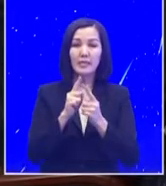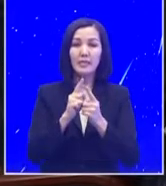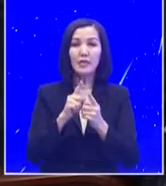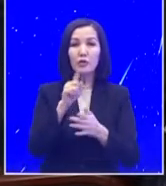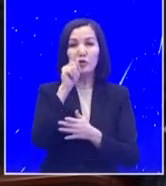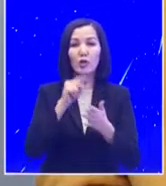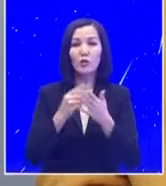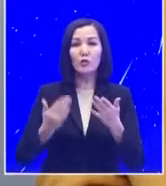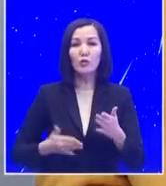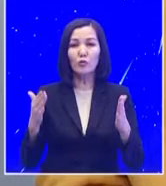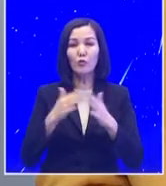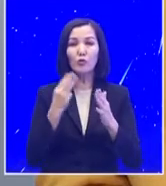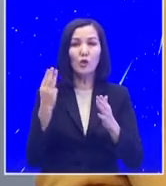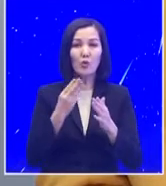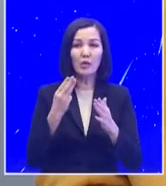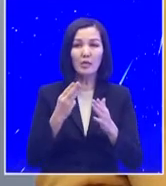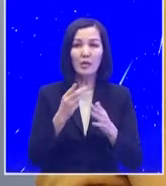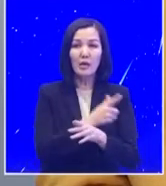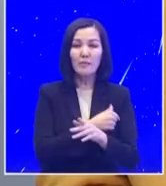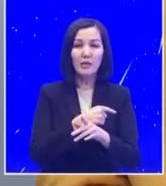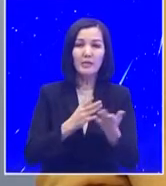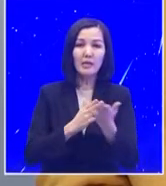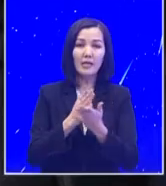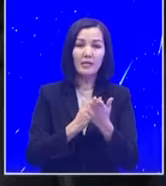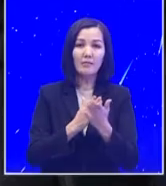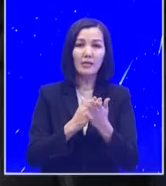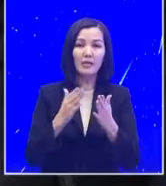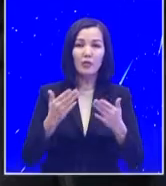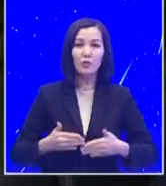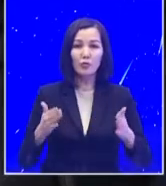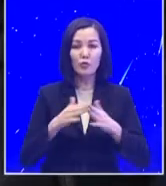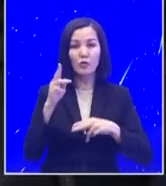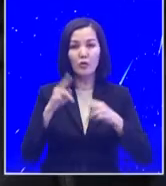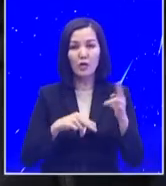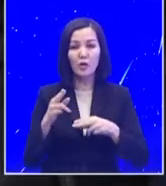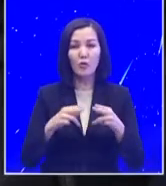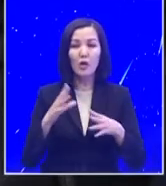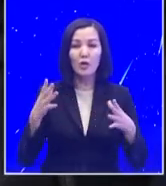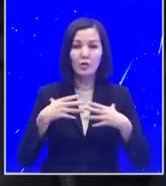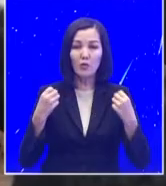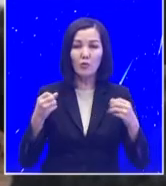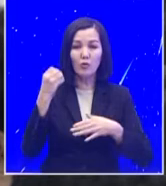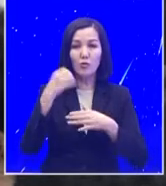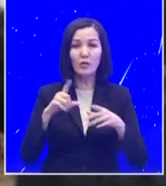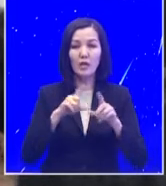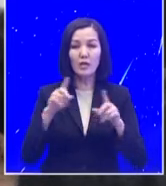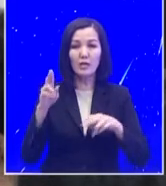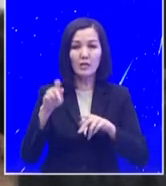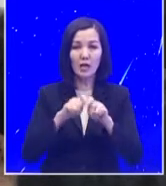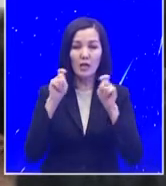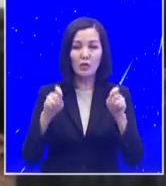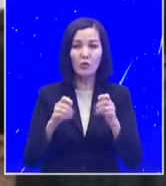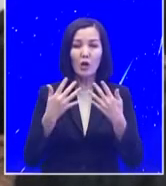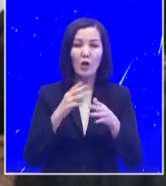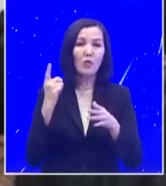сауалдары тұрғын үй коммуналдық шаруашылығы, медицина қызметкерлеріне тұрғын үй салу, балаларға сауықтыру орталығын ашу, ауыл шаруашылығы саласына қатысты